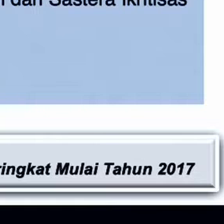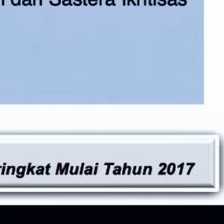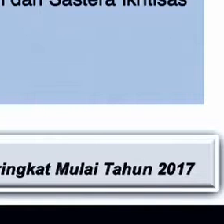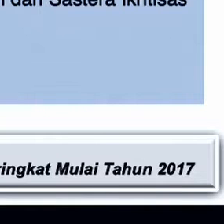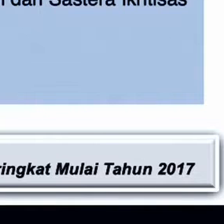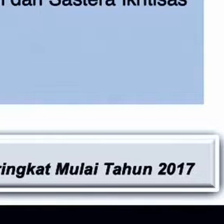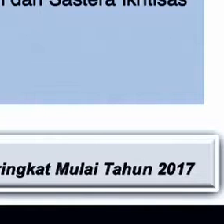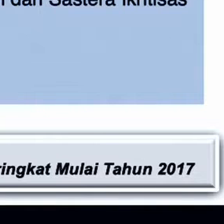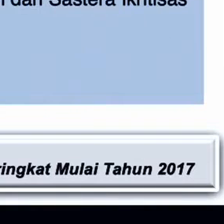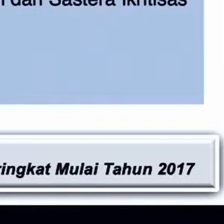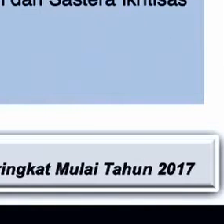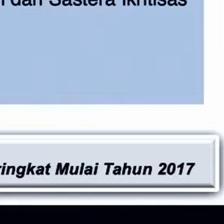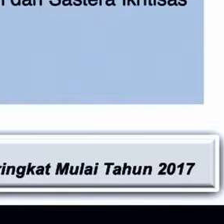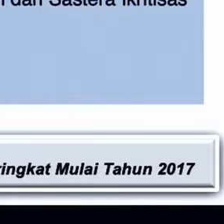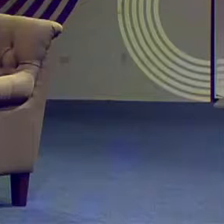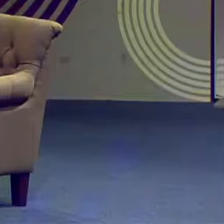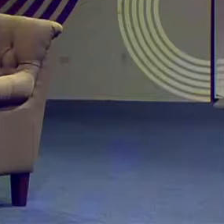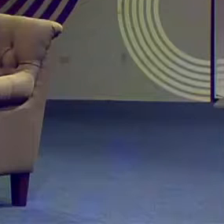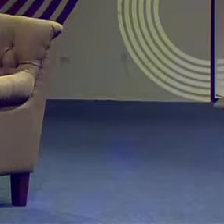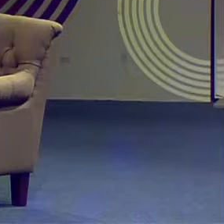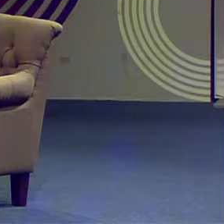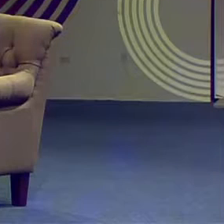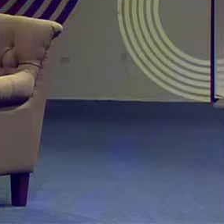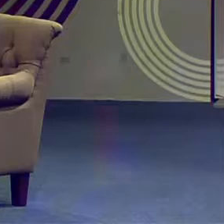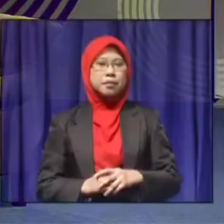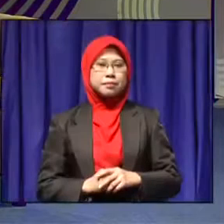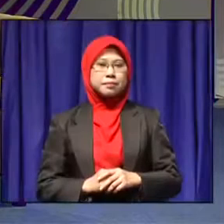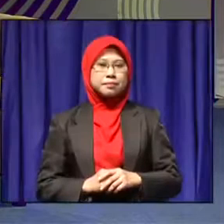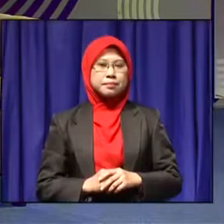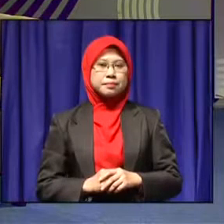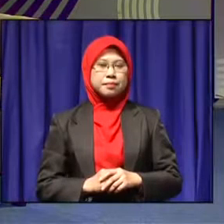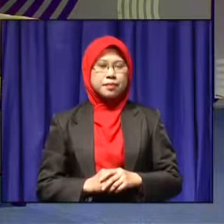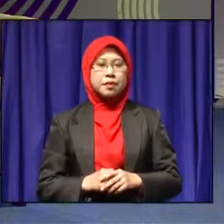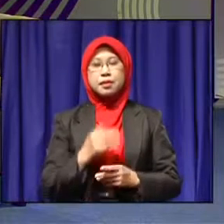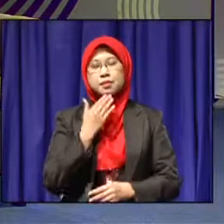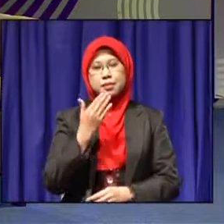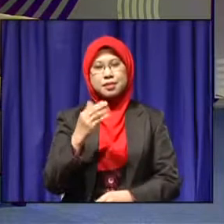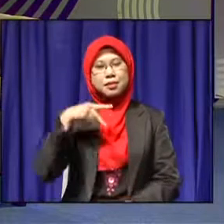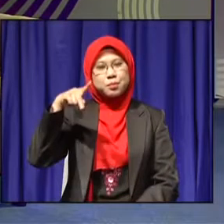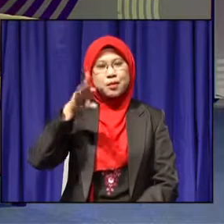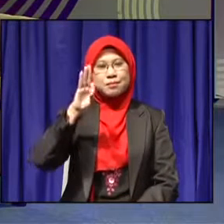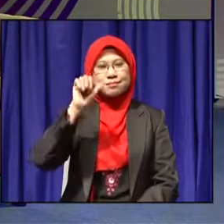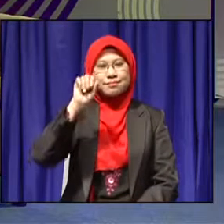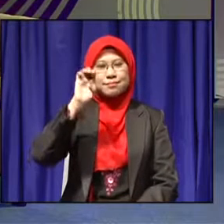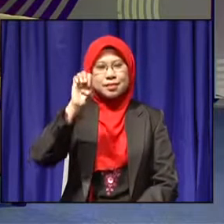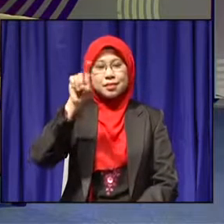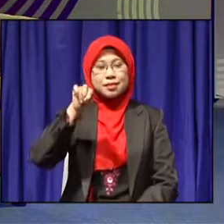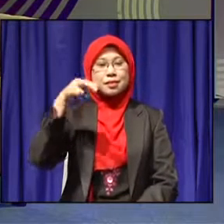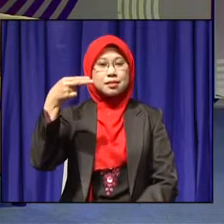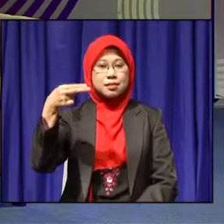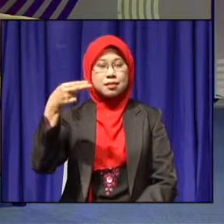Terangkan mengenai masker pelajaran elektif yang kita ada bekas iPhone Pak Yuda